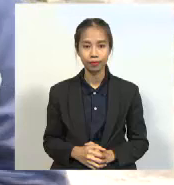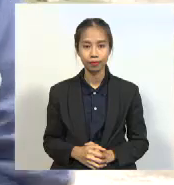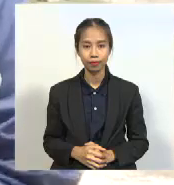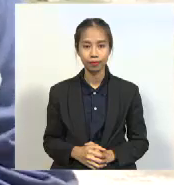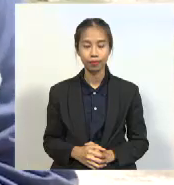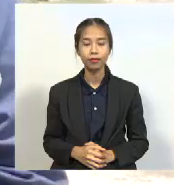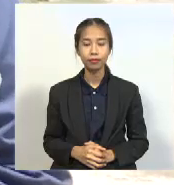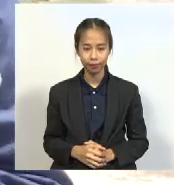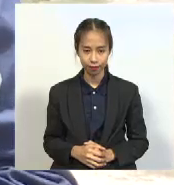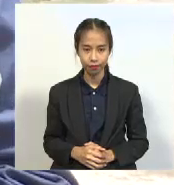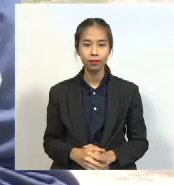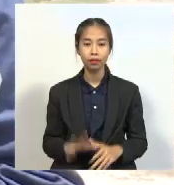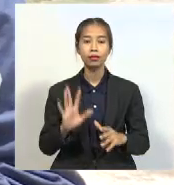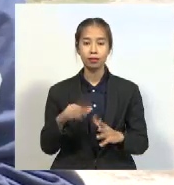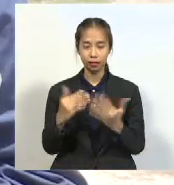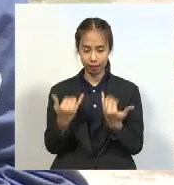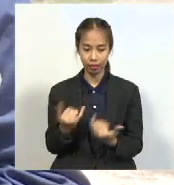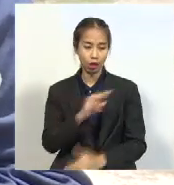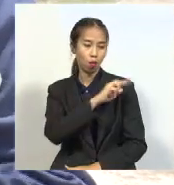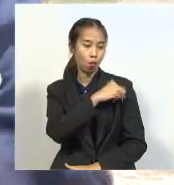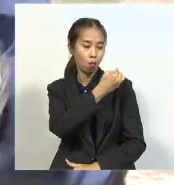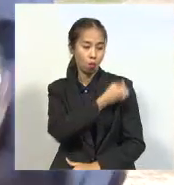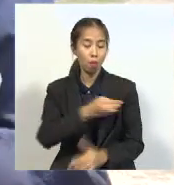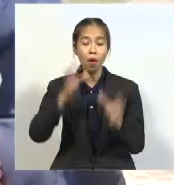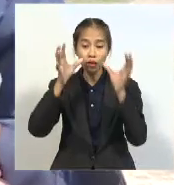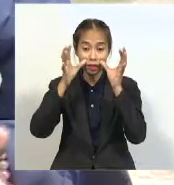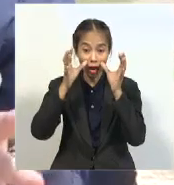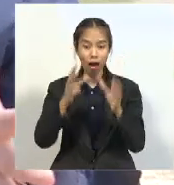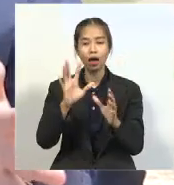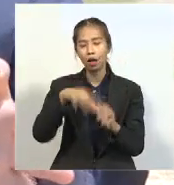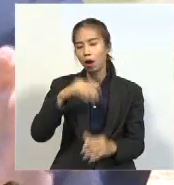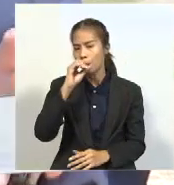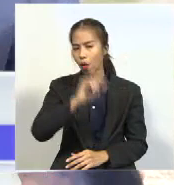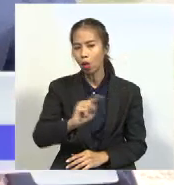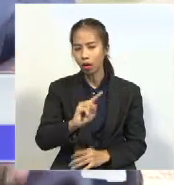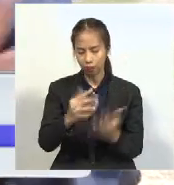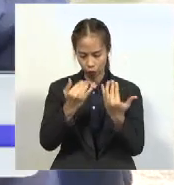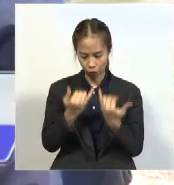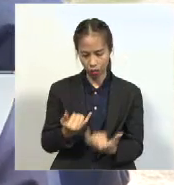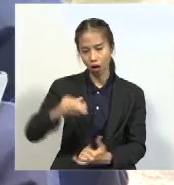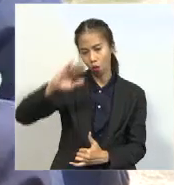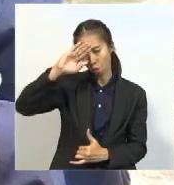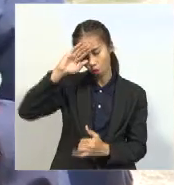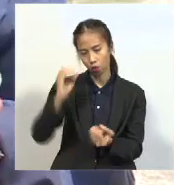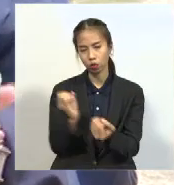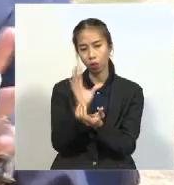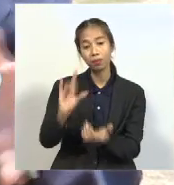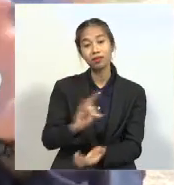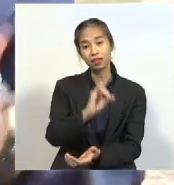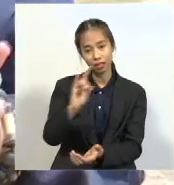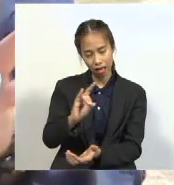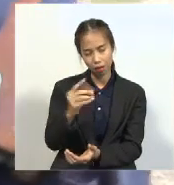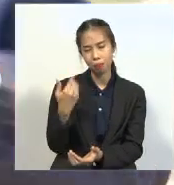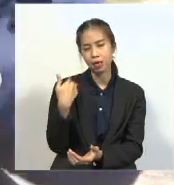้คุณจิรวัตรคุณปวีณาคะอย่างที่คุณหมอเสือบอกนะคะว่าตอนนี้เองเรื่องของโรคที่เกิดขึ้นจากสัตว์อาจจะเกิดเรื่องจากความเ